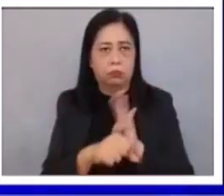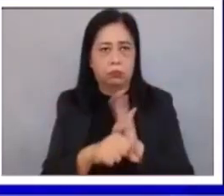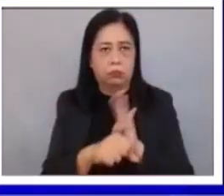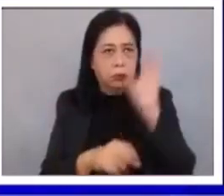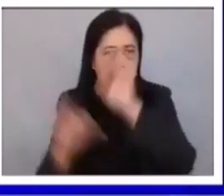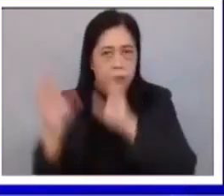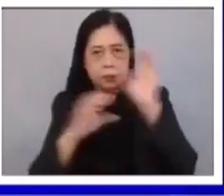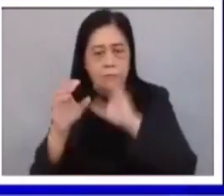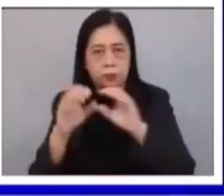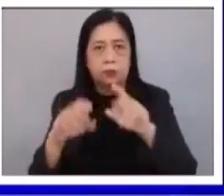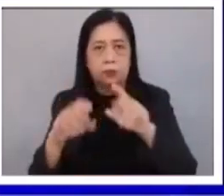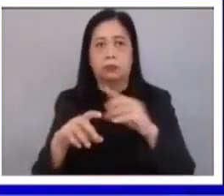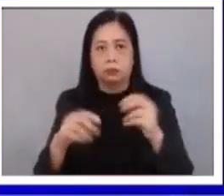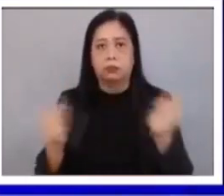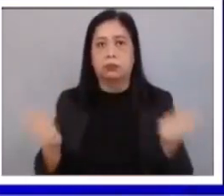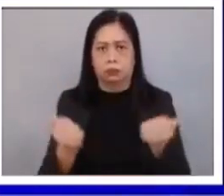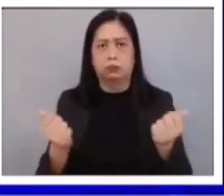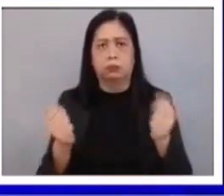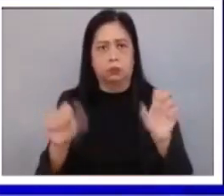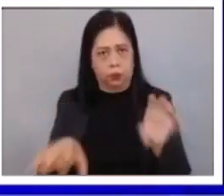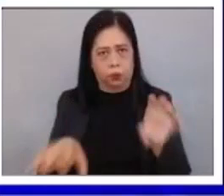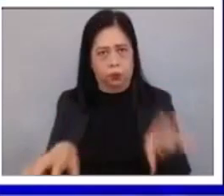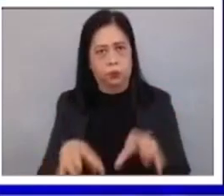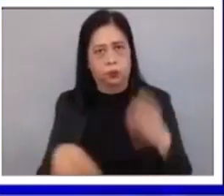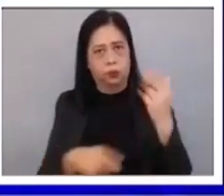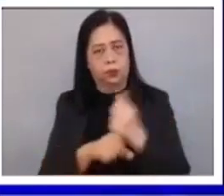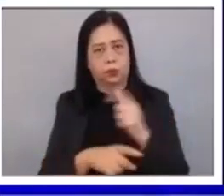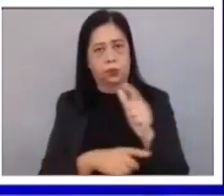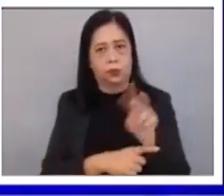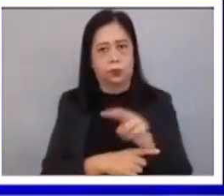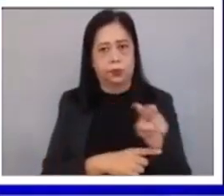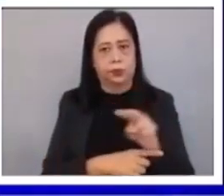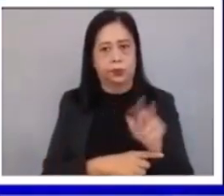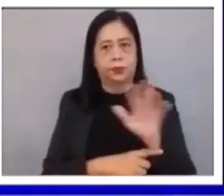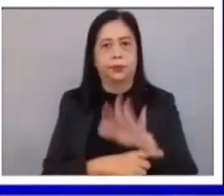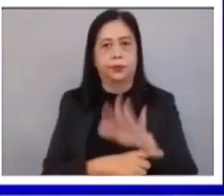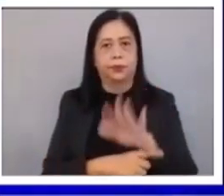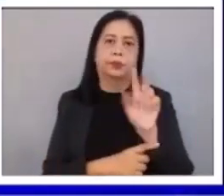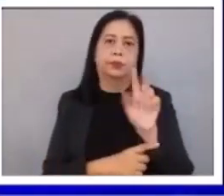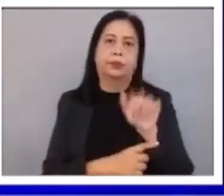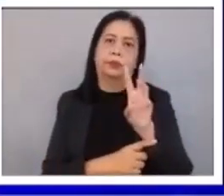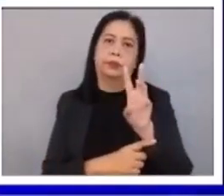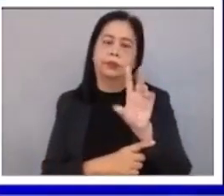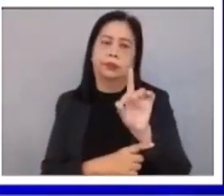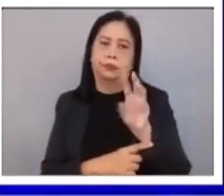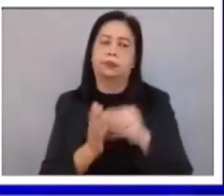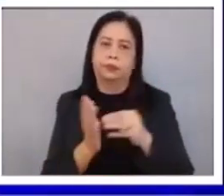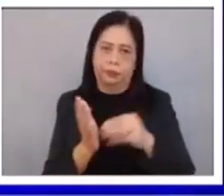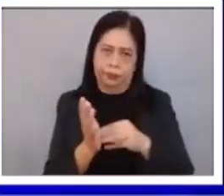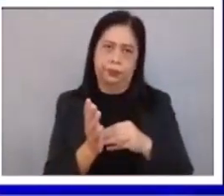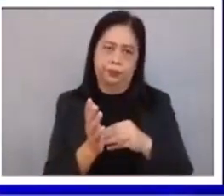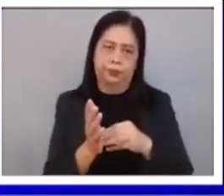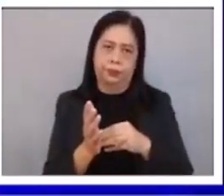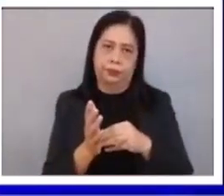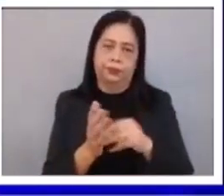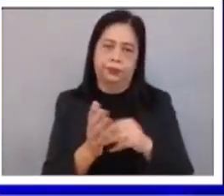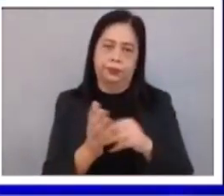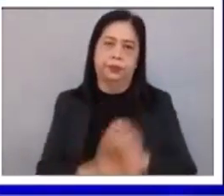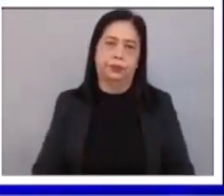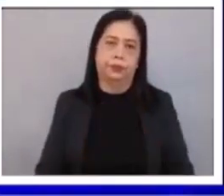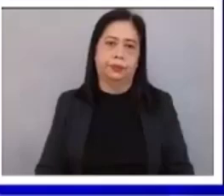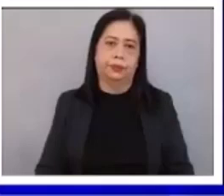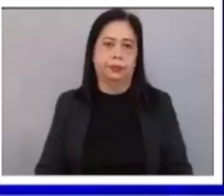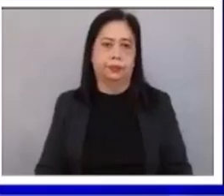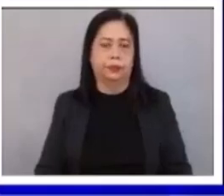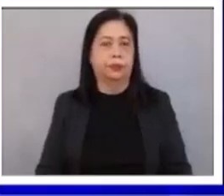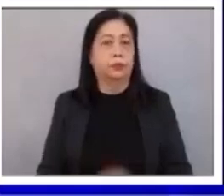available na magtrabaho ditong Agosto 2022 ay nasa 2.68 million. Ito ay bahagyang mas mataas